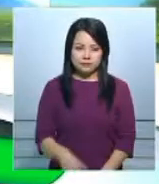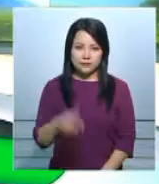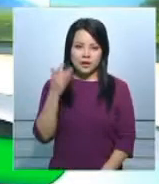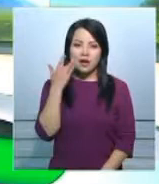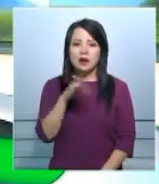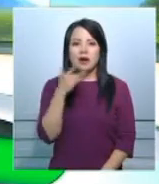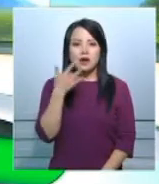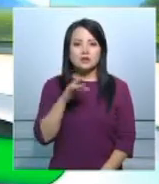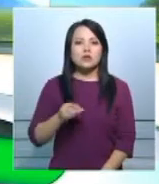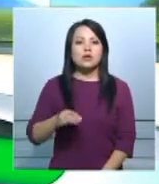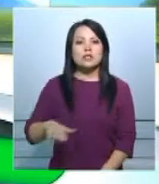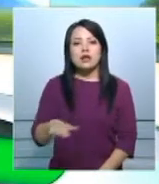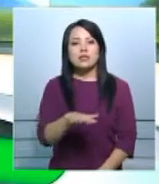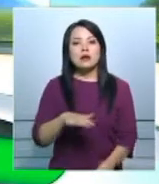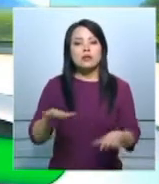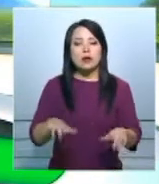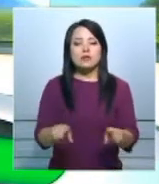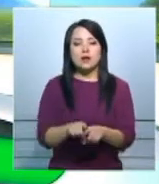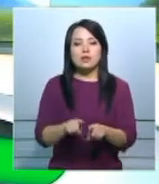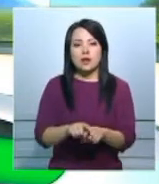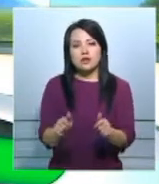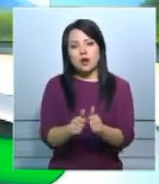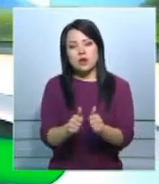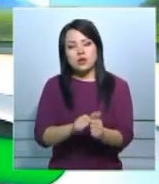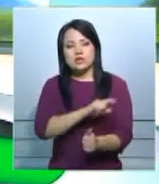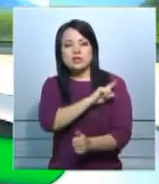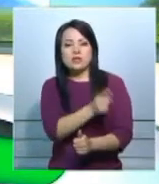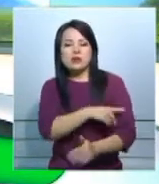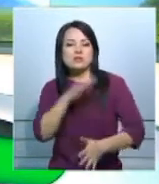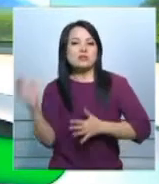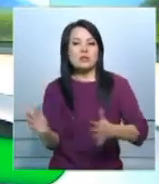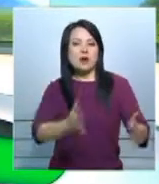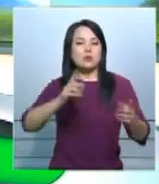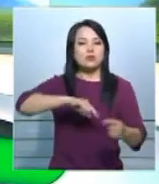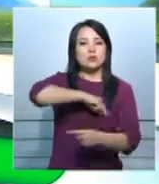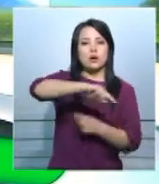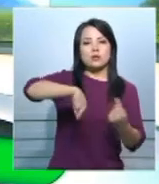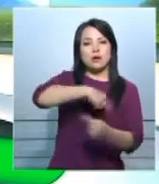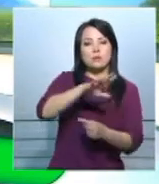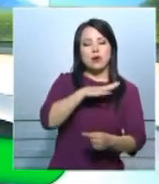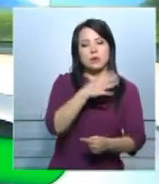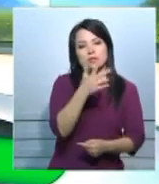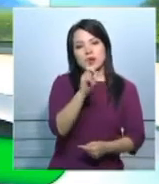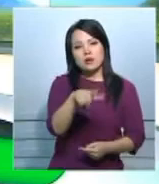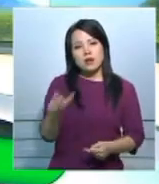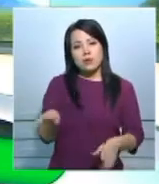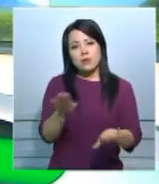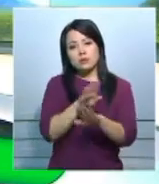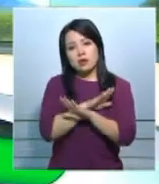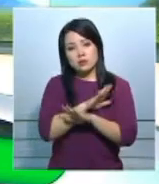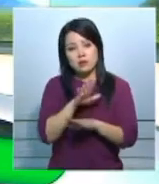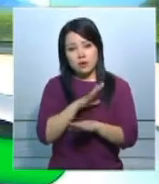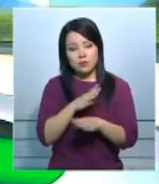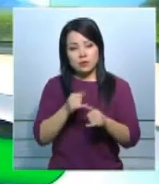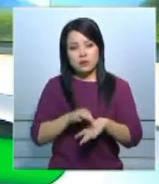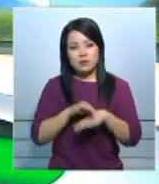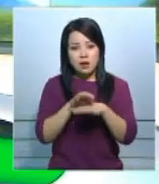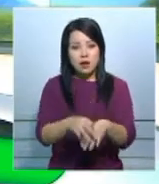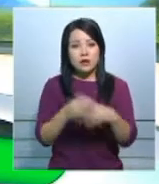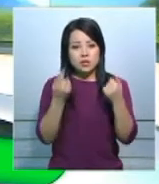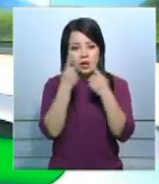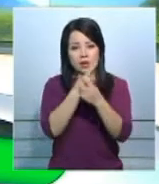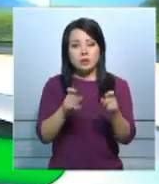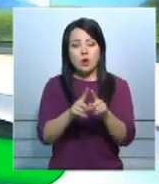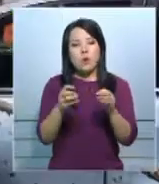Әлем жаңалықтарынан Ақштың оңтүстік шығысына ойран салған торнадо дауылынан қаза тапқандар саны 5 адамға жетті. Оған